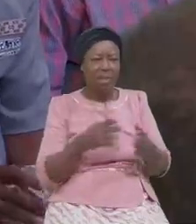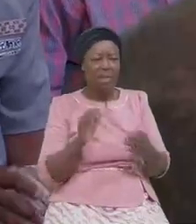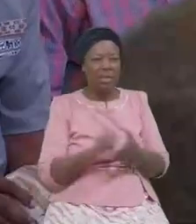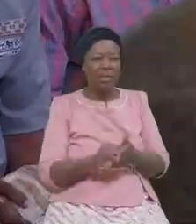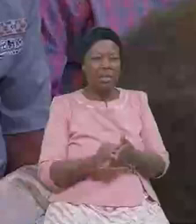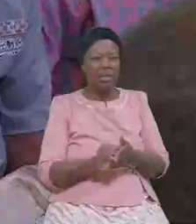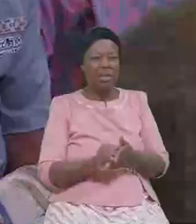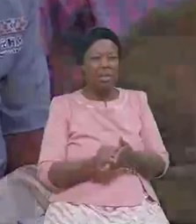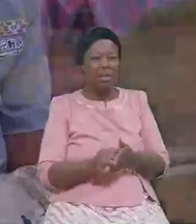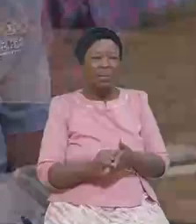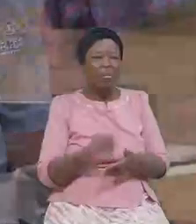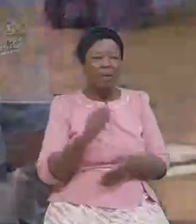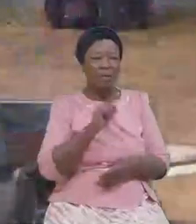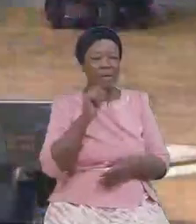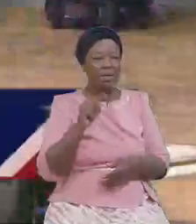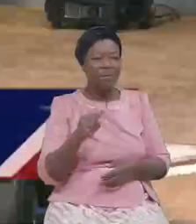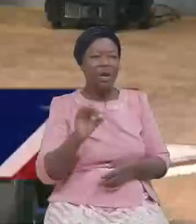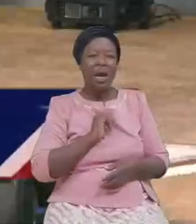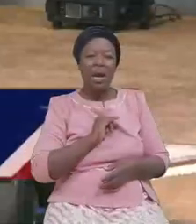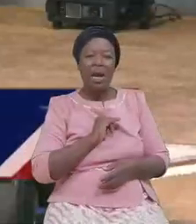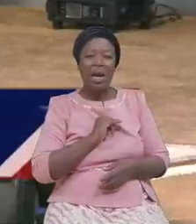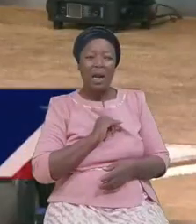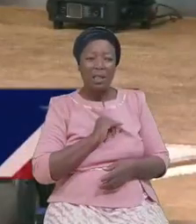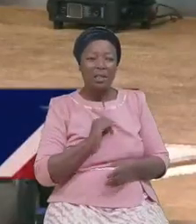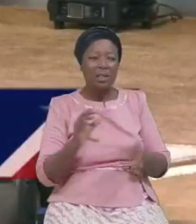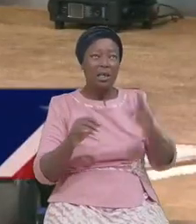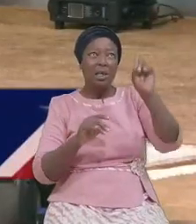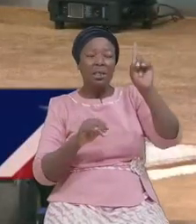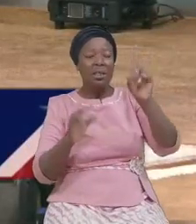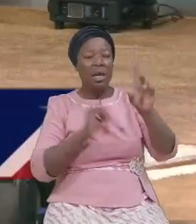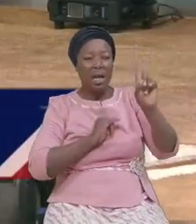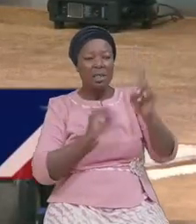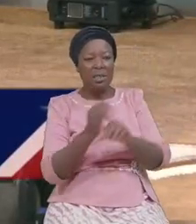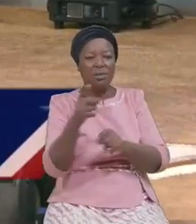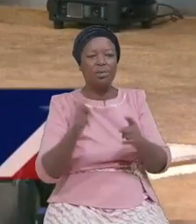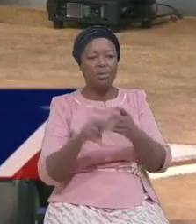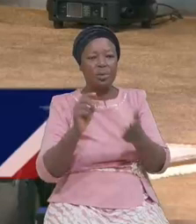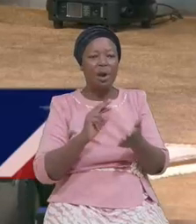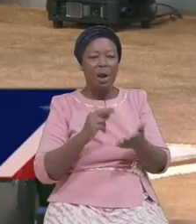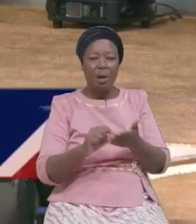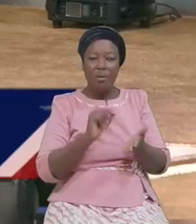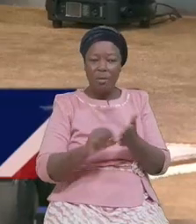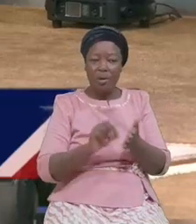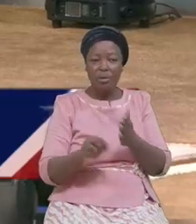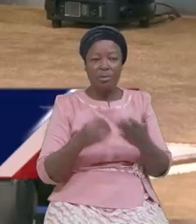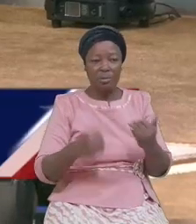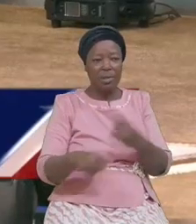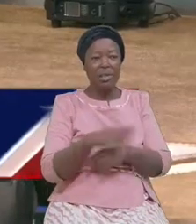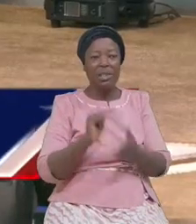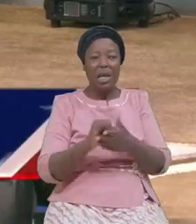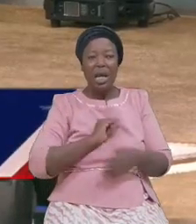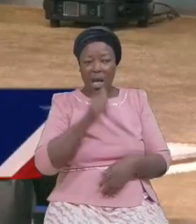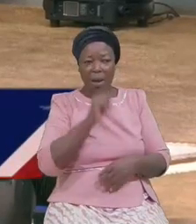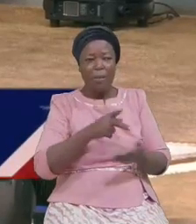Actes 20, 26. Il dit au verset 26 que aujourd'hui. Que